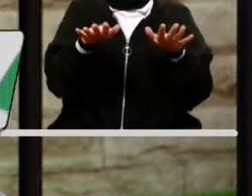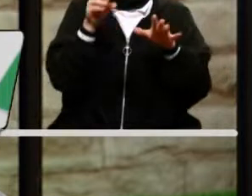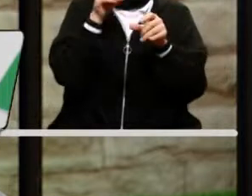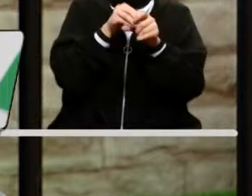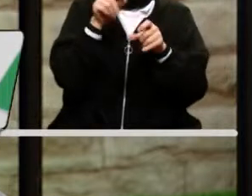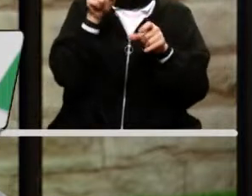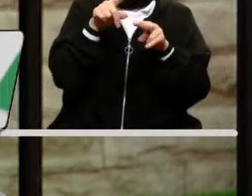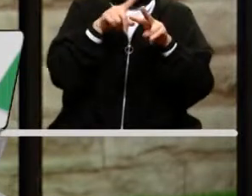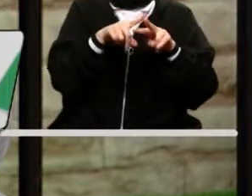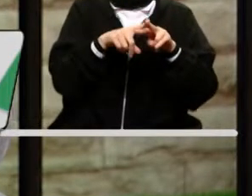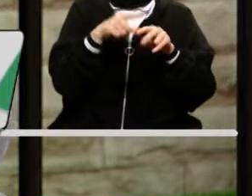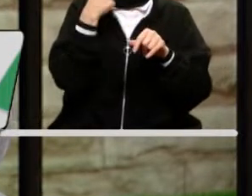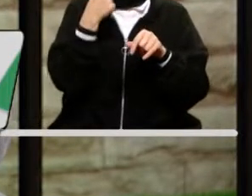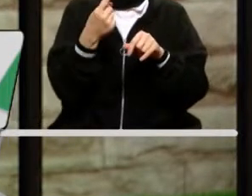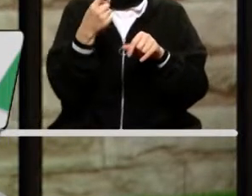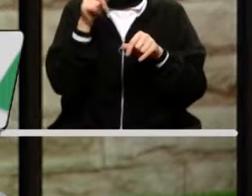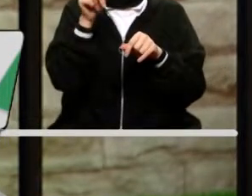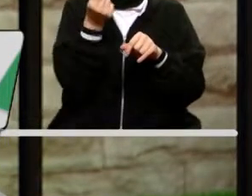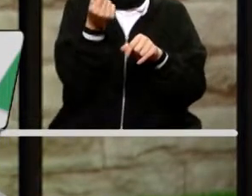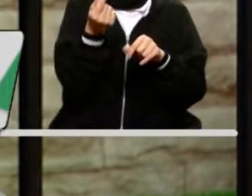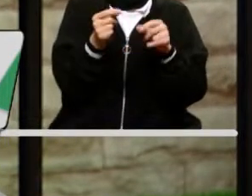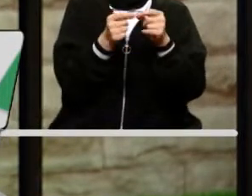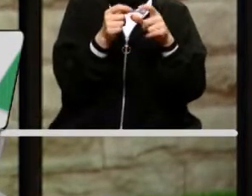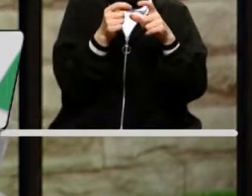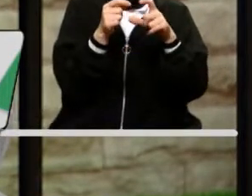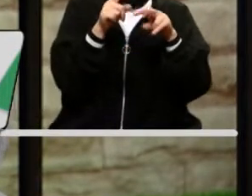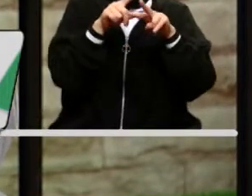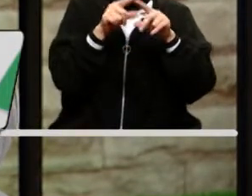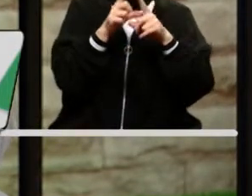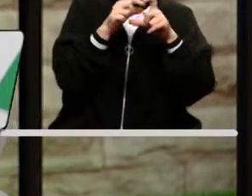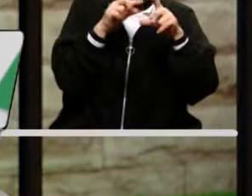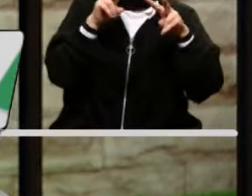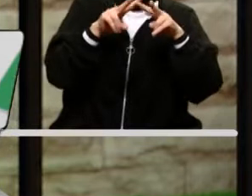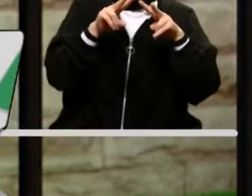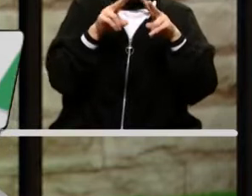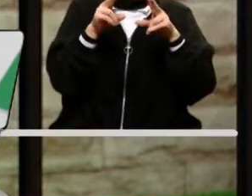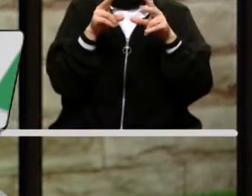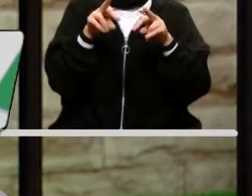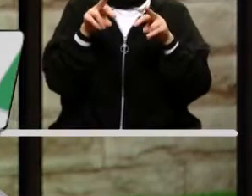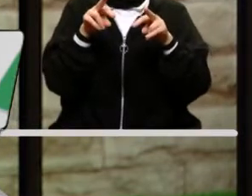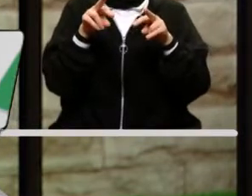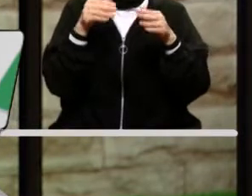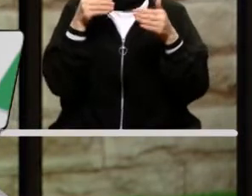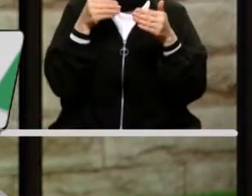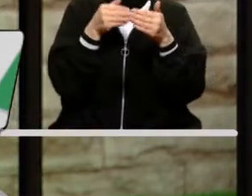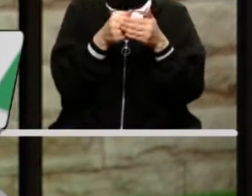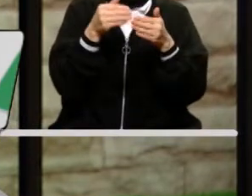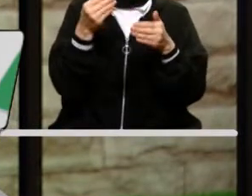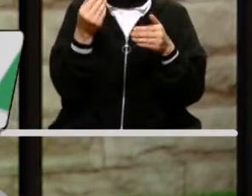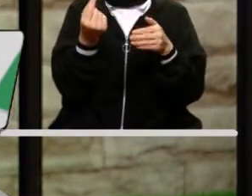loblu bir badem büyüklüğünde bir şekil vardır beynimizde. Bu